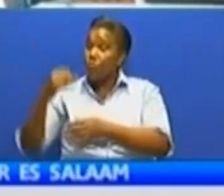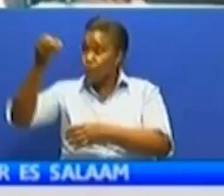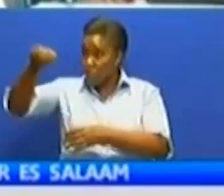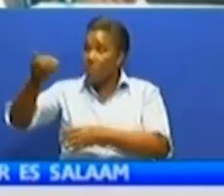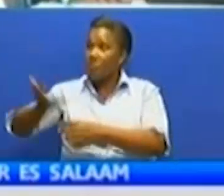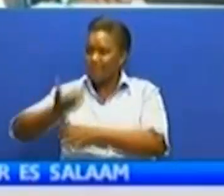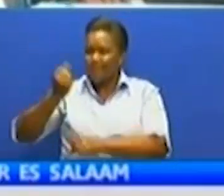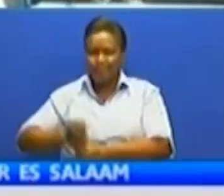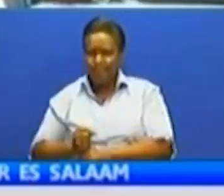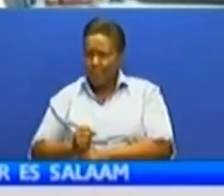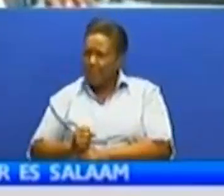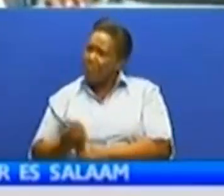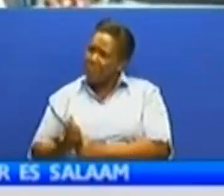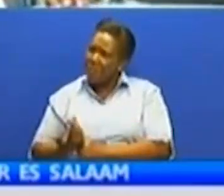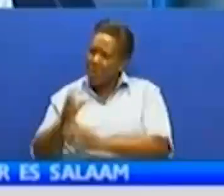unalizungumziaje?